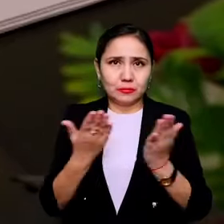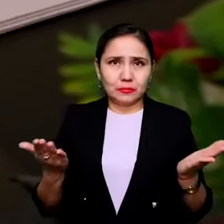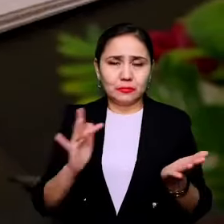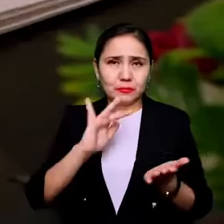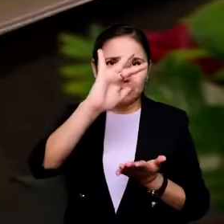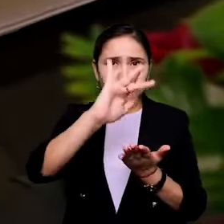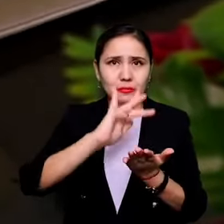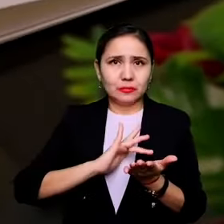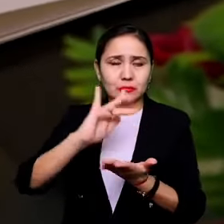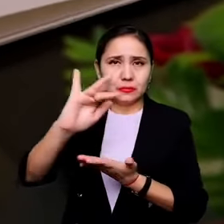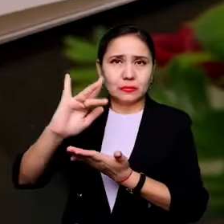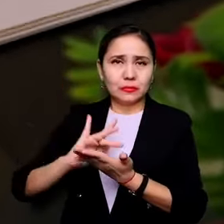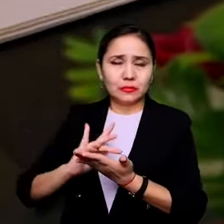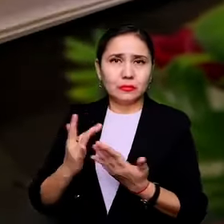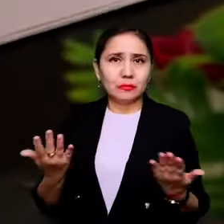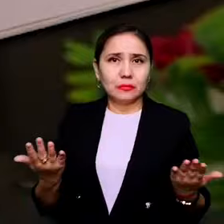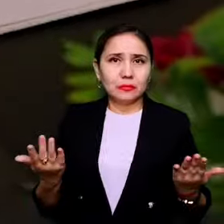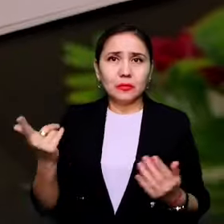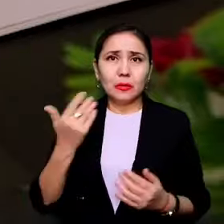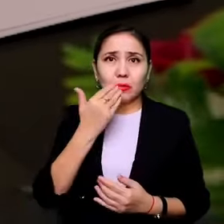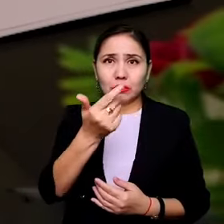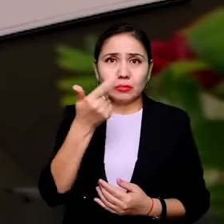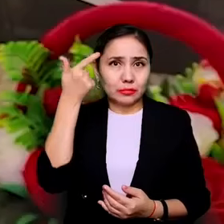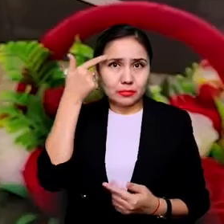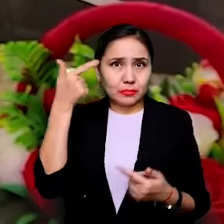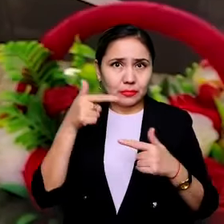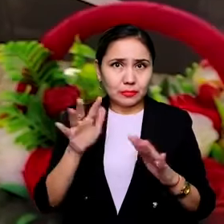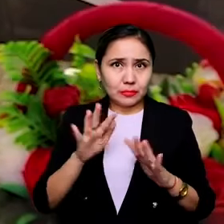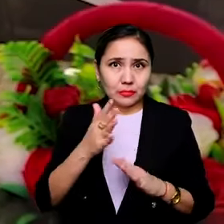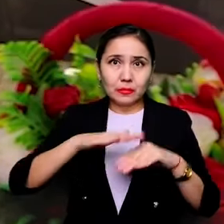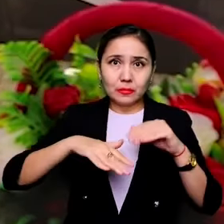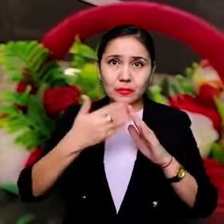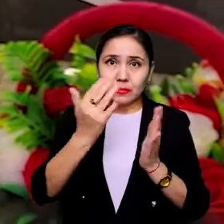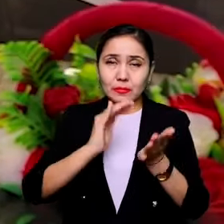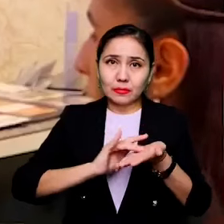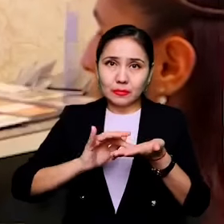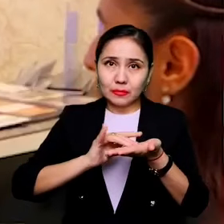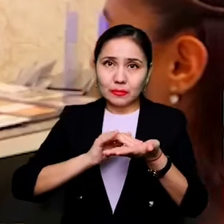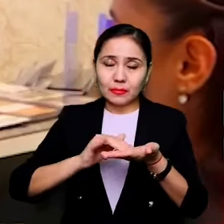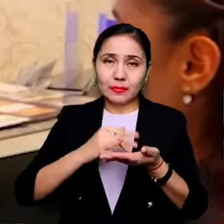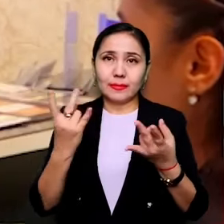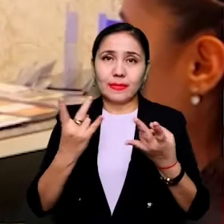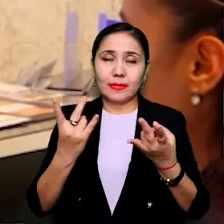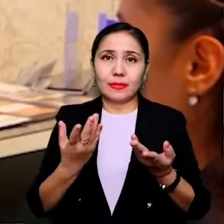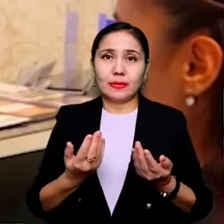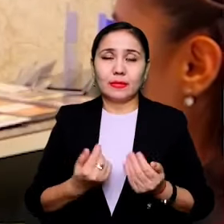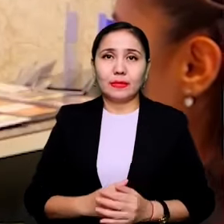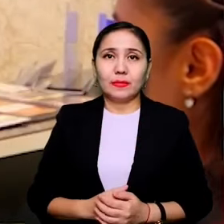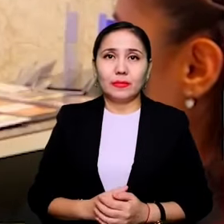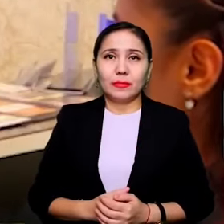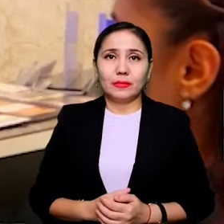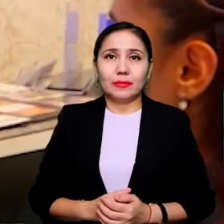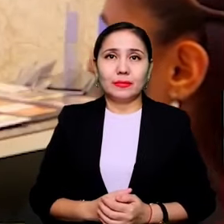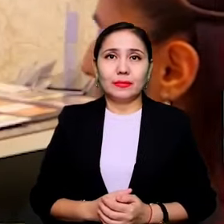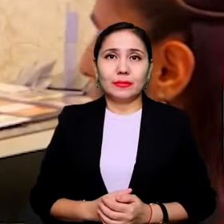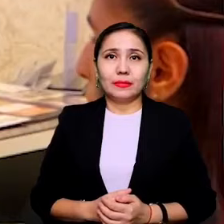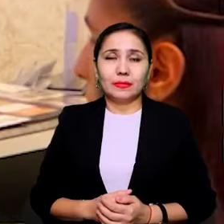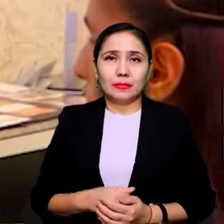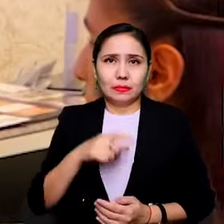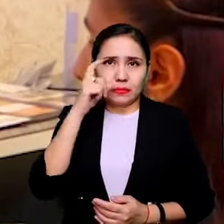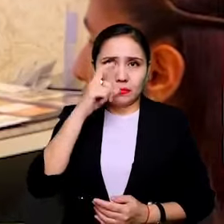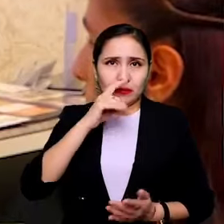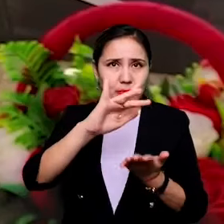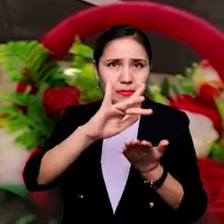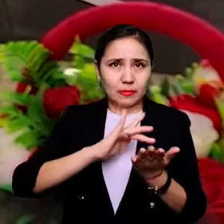narsa yo'q-ku unda. Nima savodingiz yo'qmi? Barmoq bilan o'qiydi-da. Hujjat Brayl yozuvida. Bo'mbo'shku